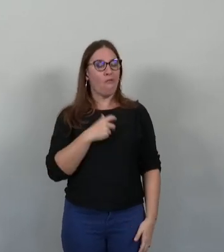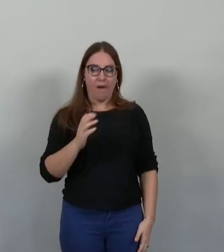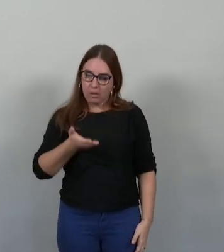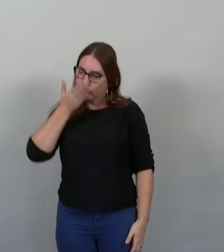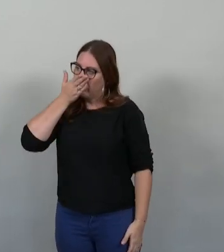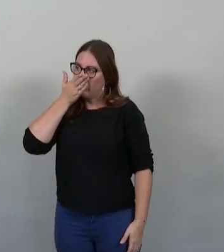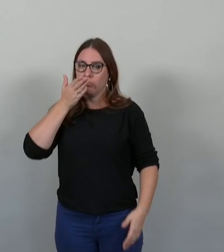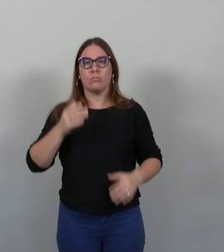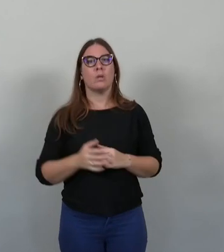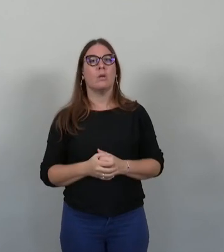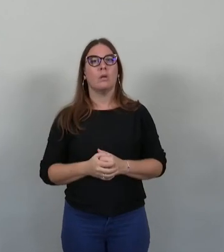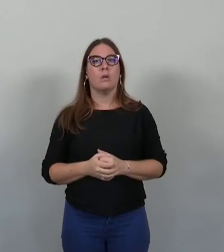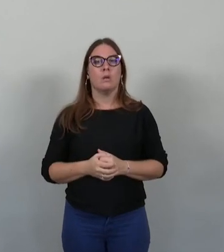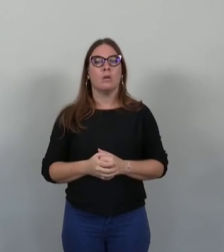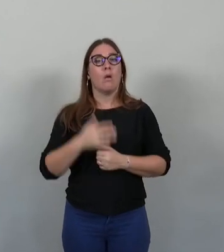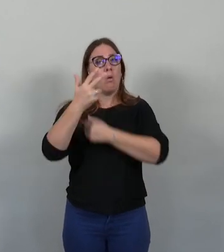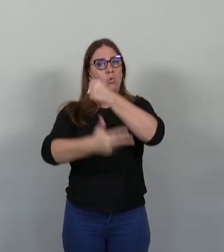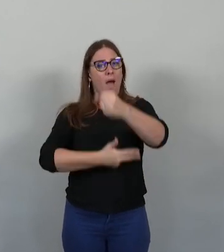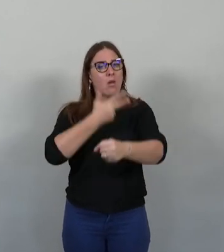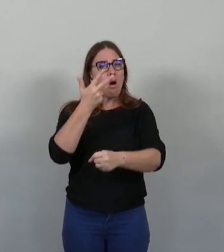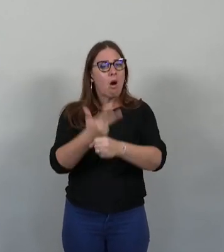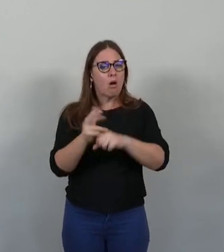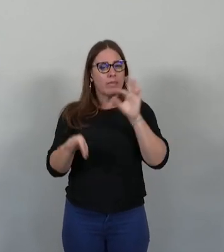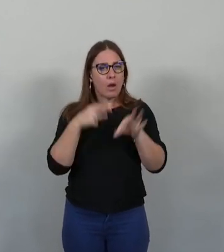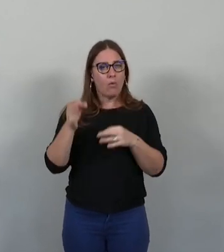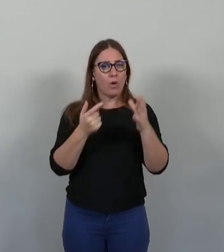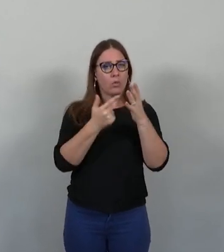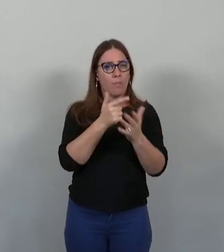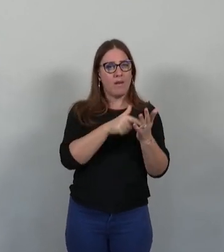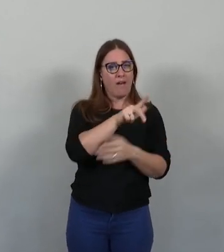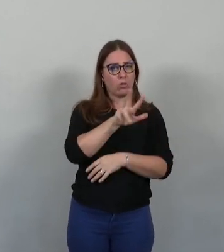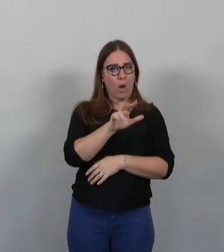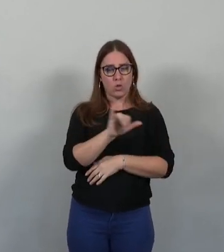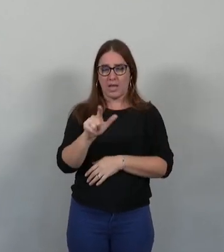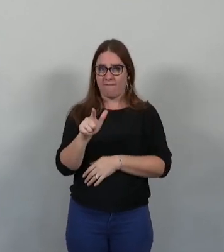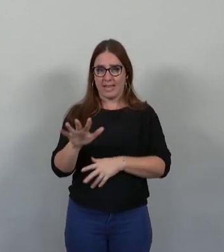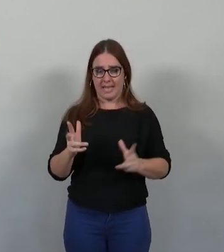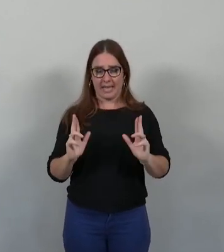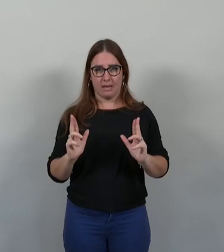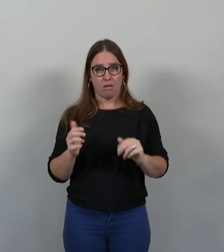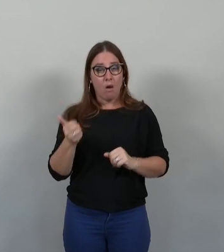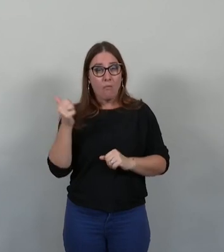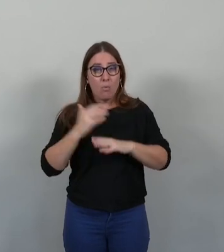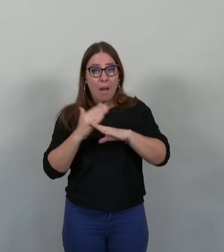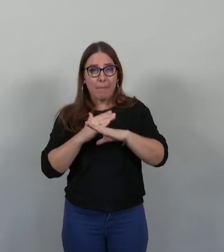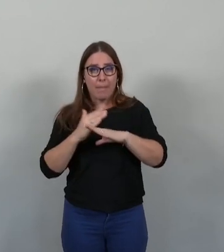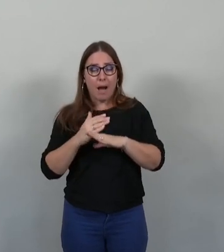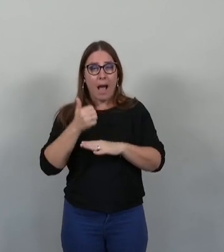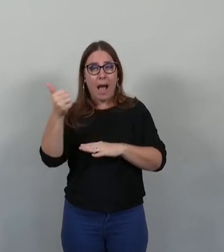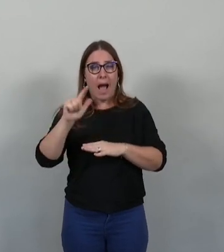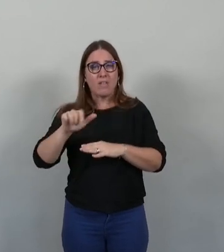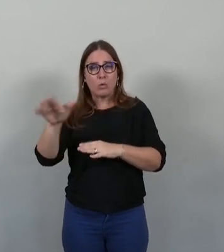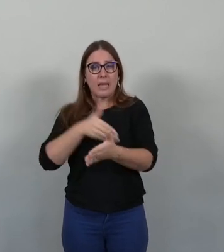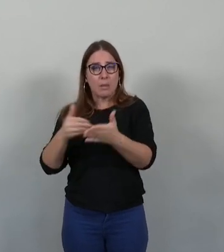découvre ainsi que sur 3 ans de 2023 à 2025 vous prévoyez plus d'un million et